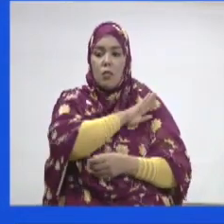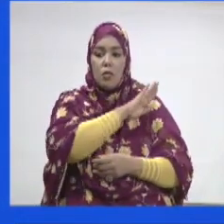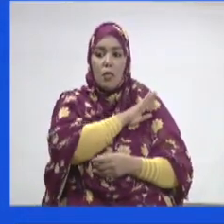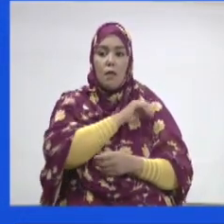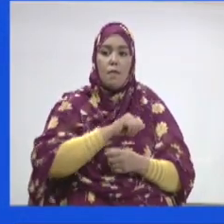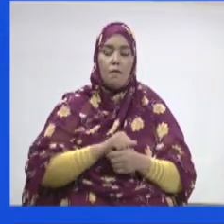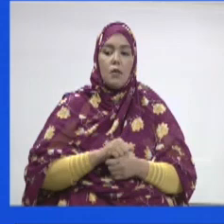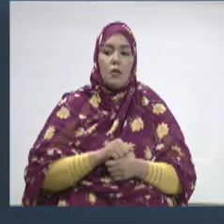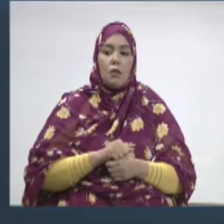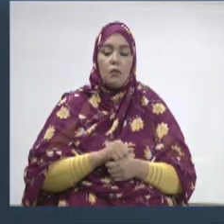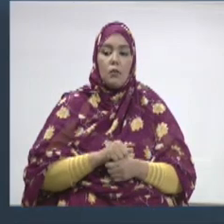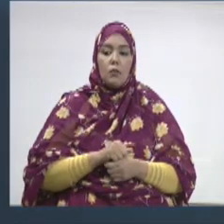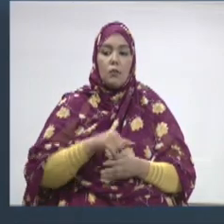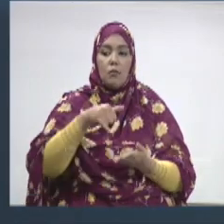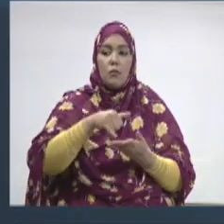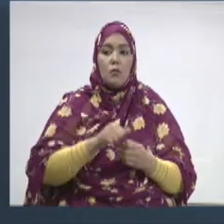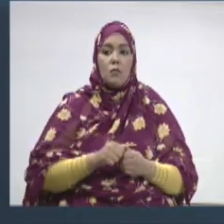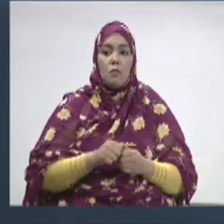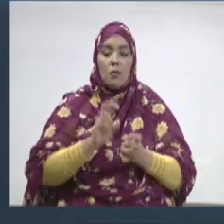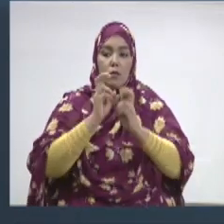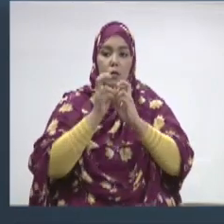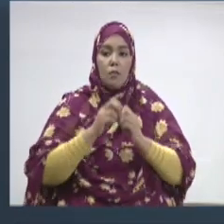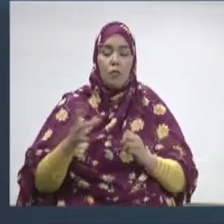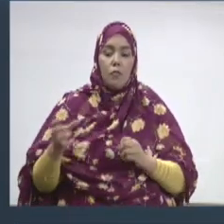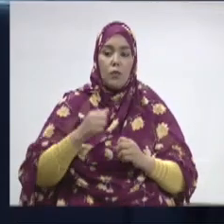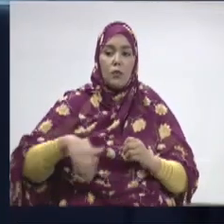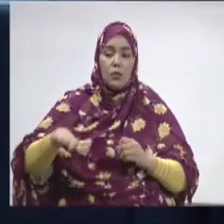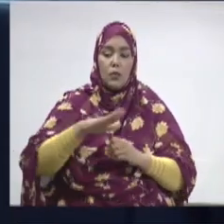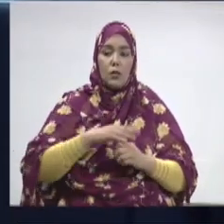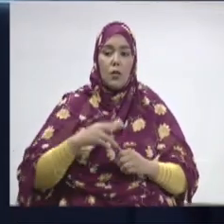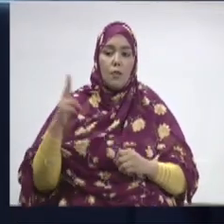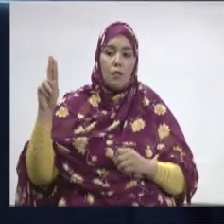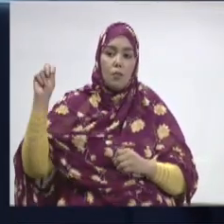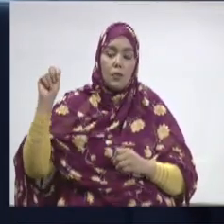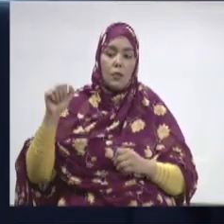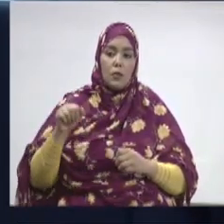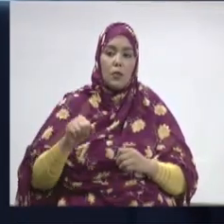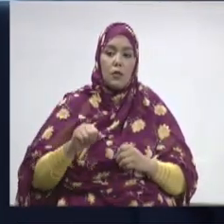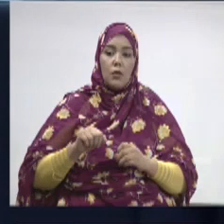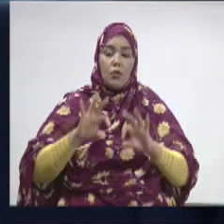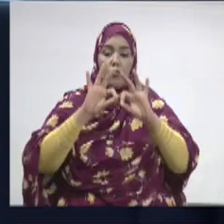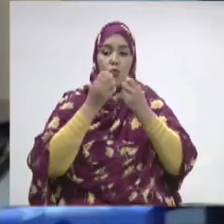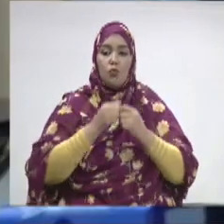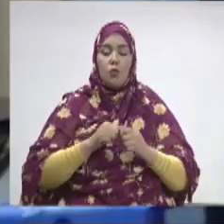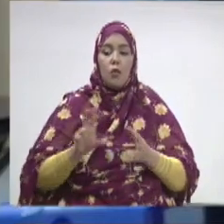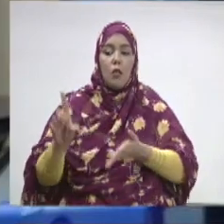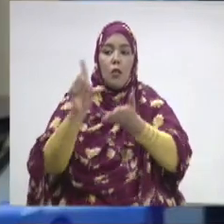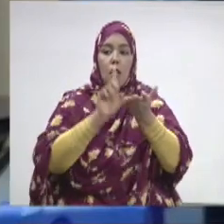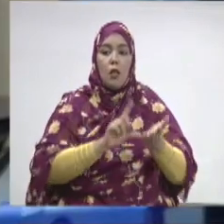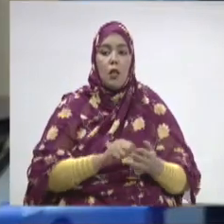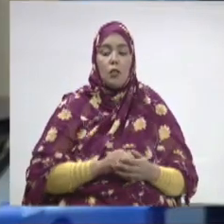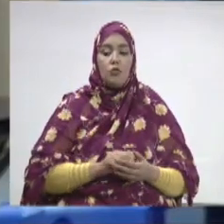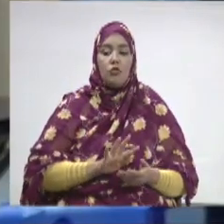يوسف كاريبي مدير المكتب الإقليمي للمفوضية السامية للأمم المتحدة لشؤون اللاجئين في الشرق الأوسط وشمال